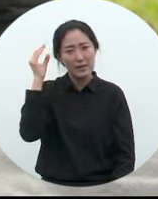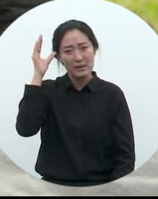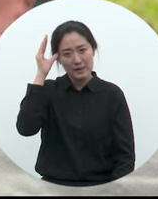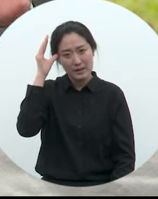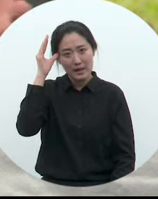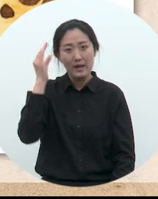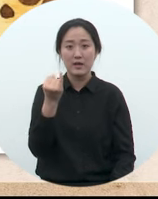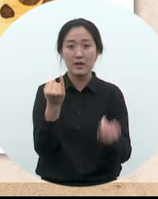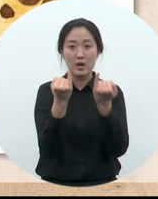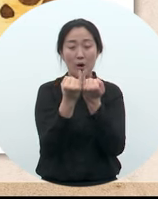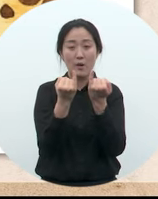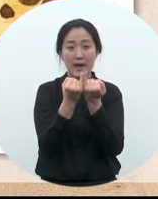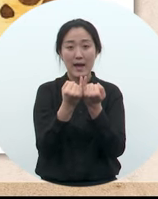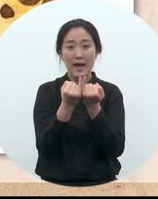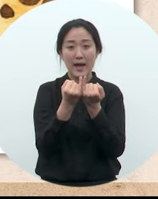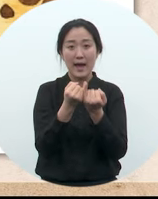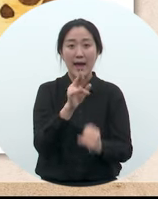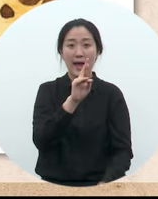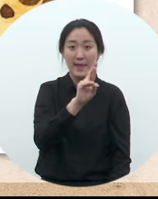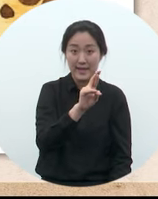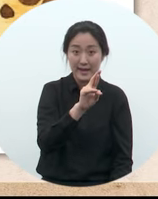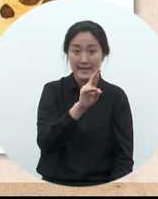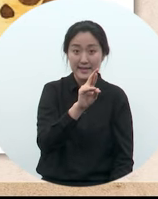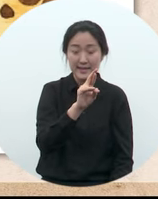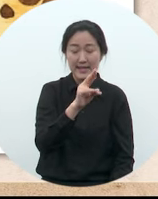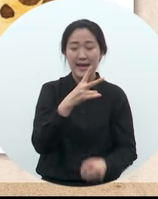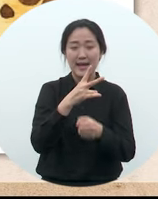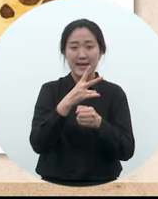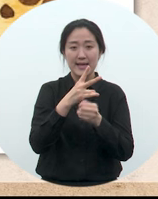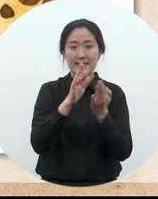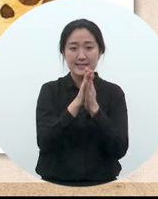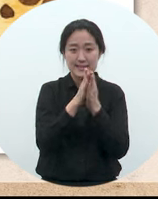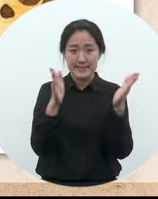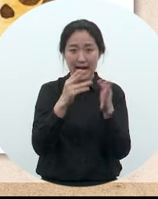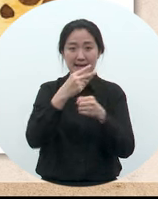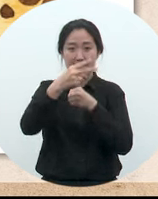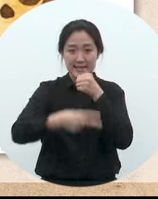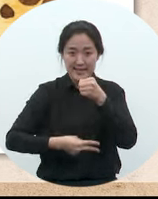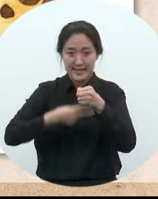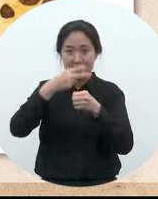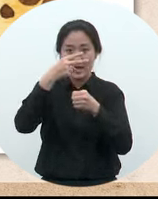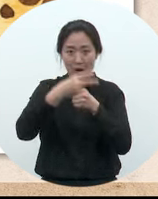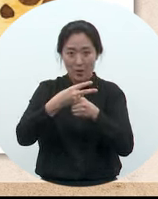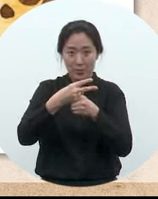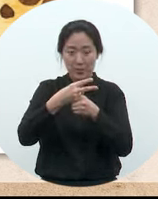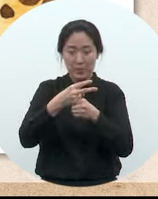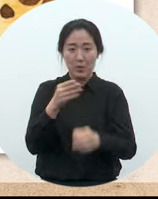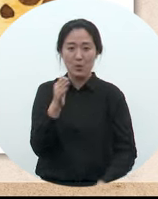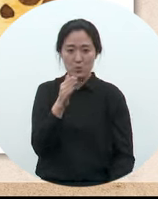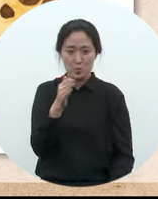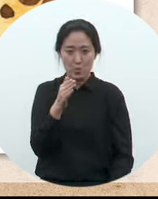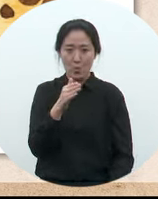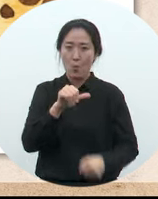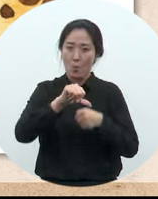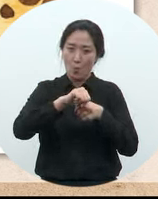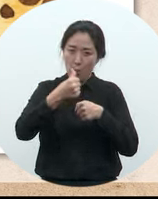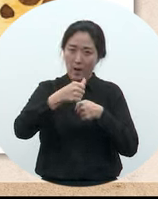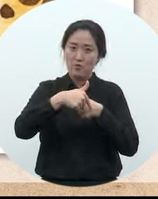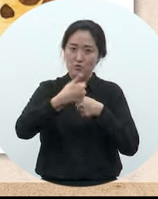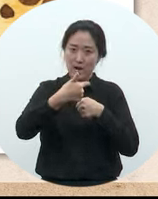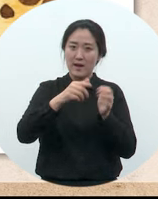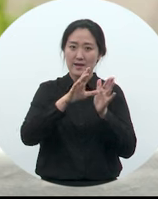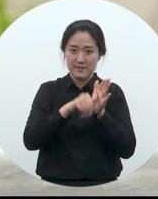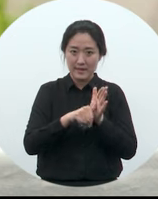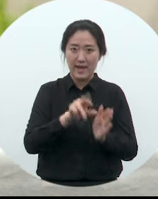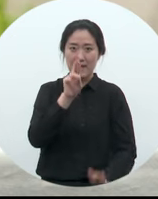생각하죠. 여자들 같은 경우에는 초경이 시작되고 난 이후 2년 정도까지 자라게 됩니다. 요즘